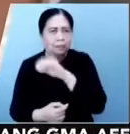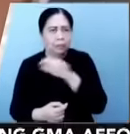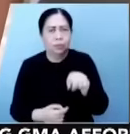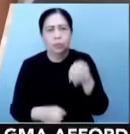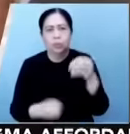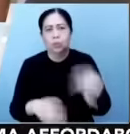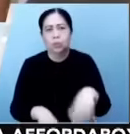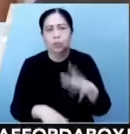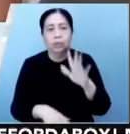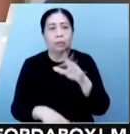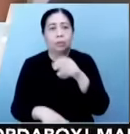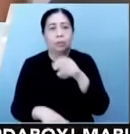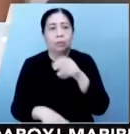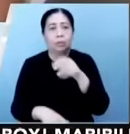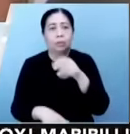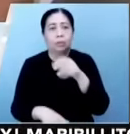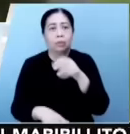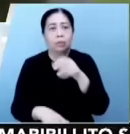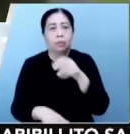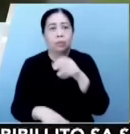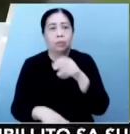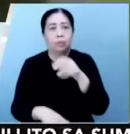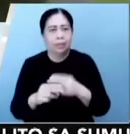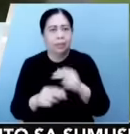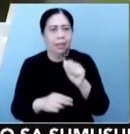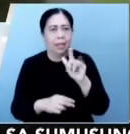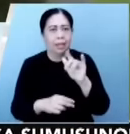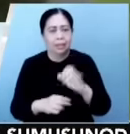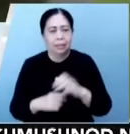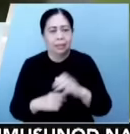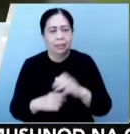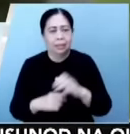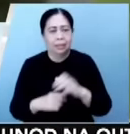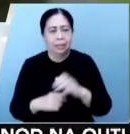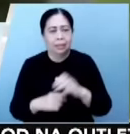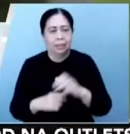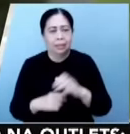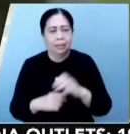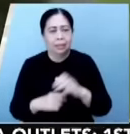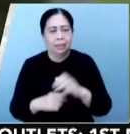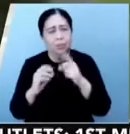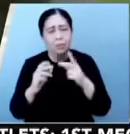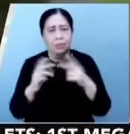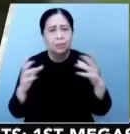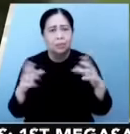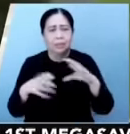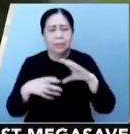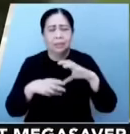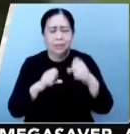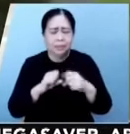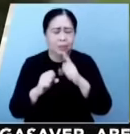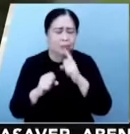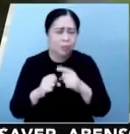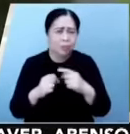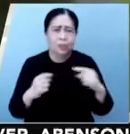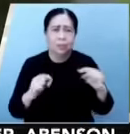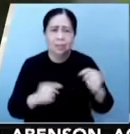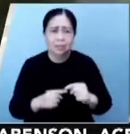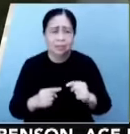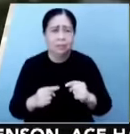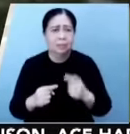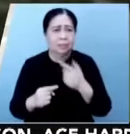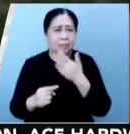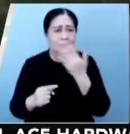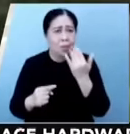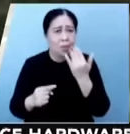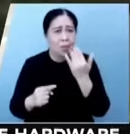5 taong gulang na anak na si Ali. Malungkot sobra po. Sakit po kasi. Malit